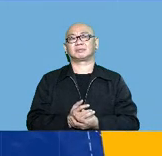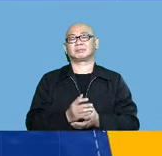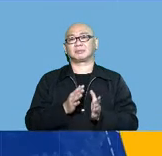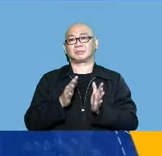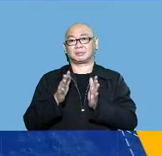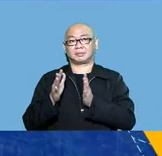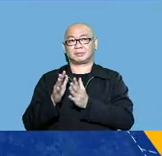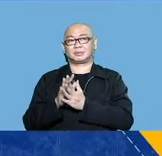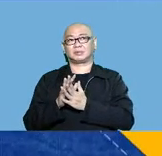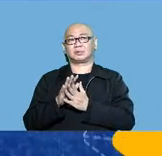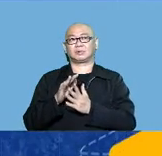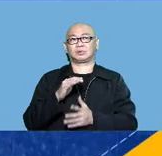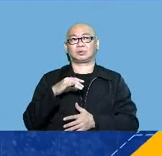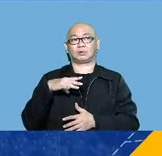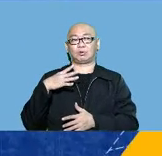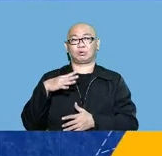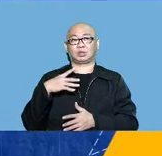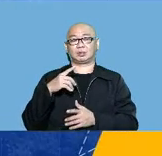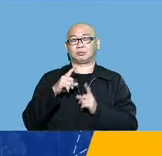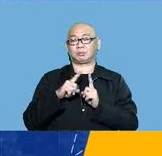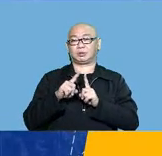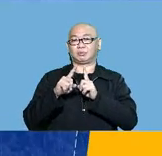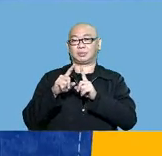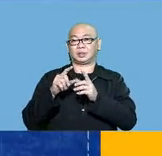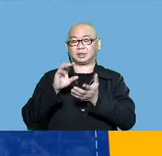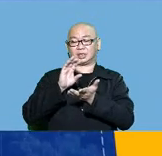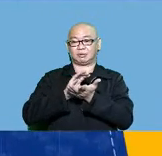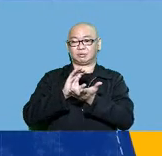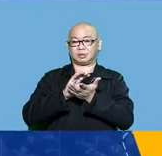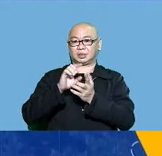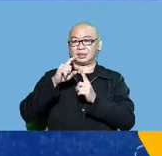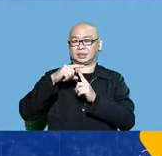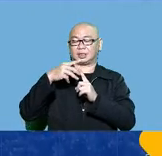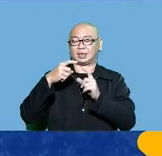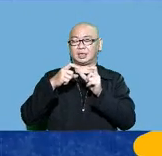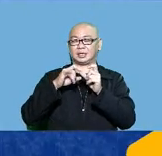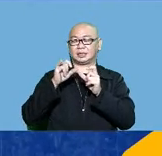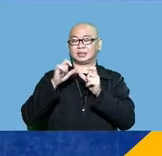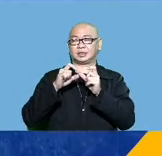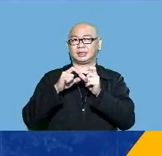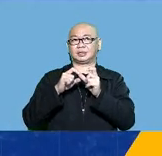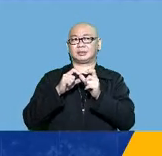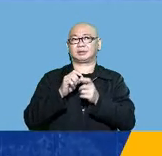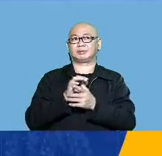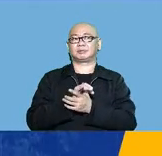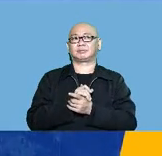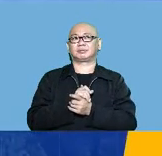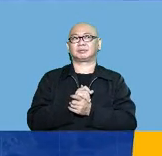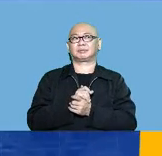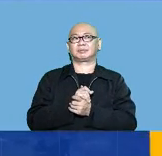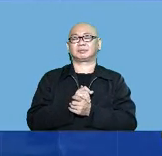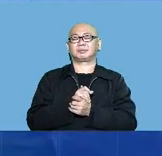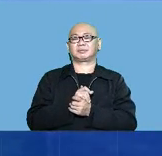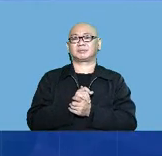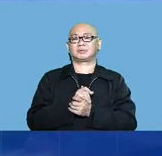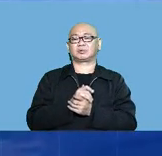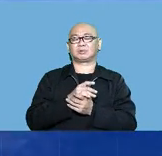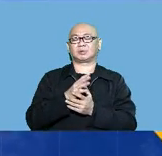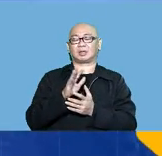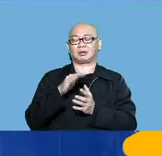kepada dosen pembimbing skripsi, tesis, Dr. Haji Suroso, Dr. Bambang Sofari